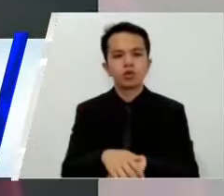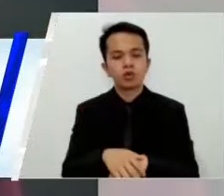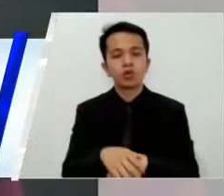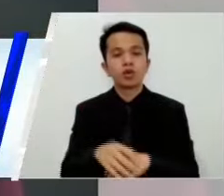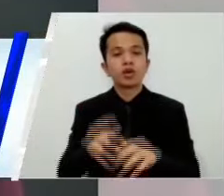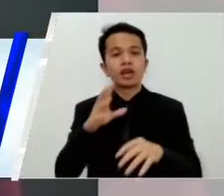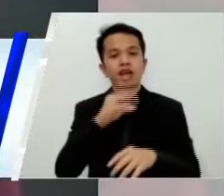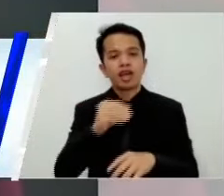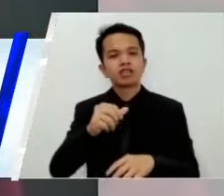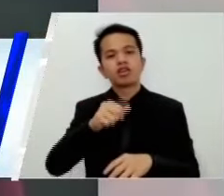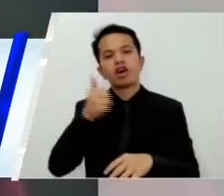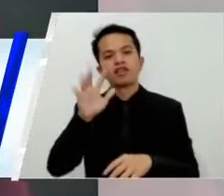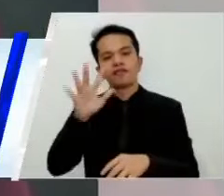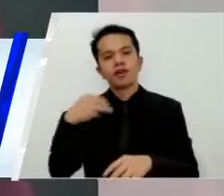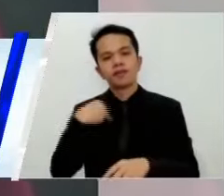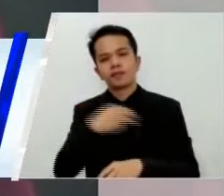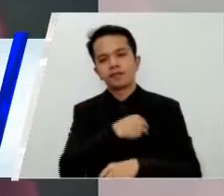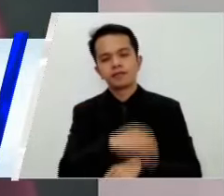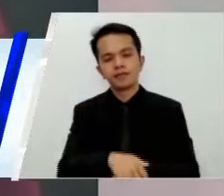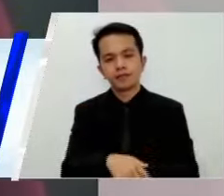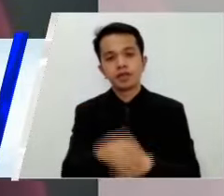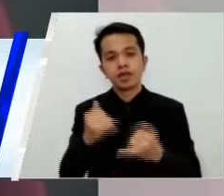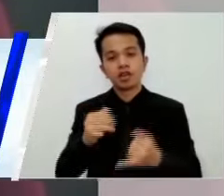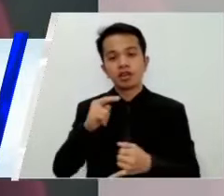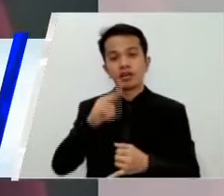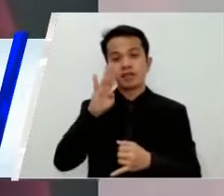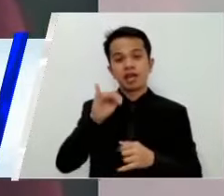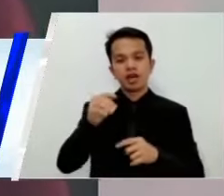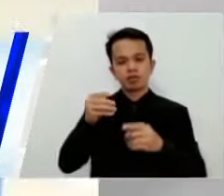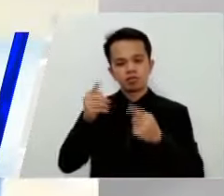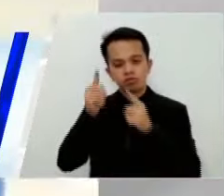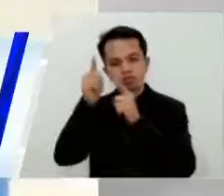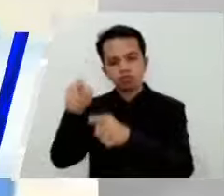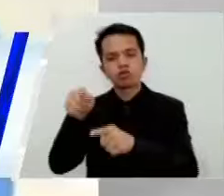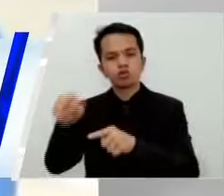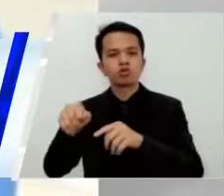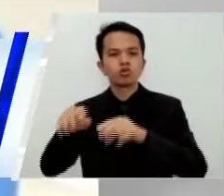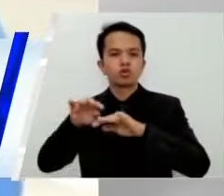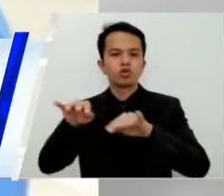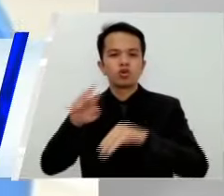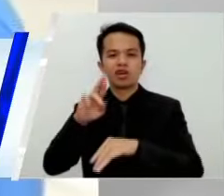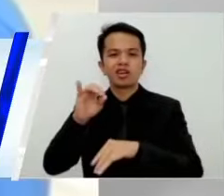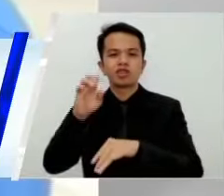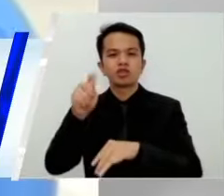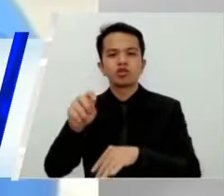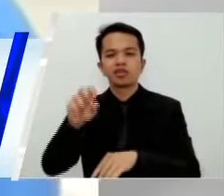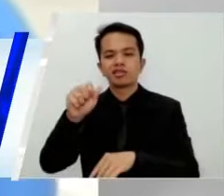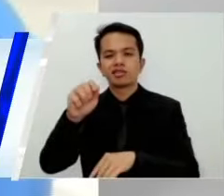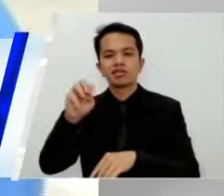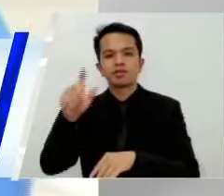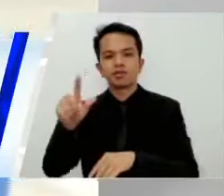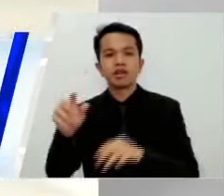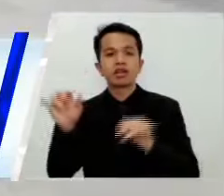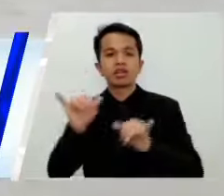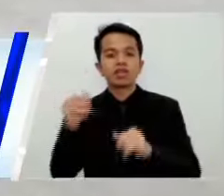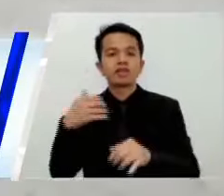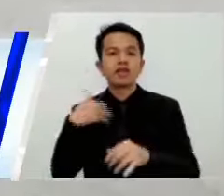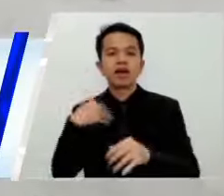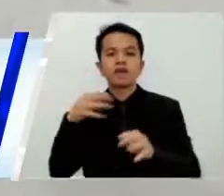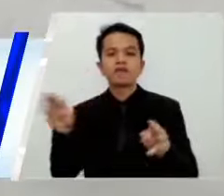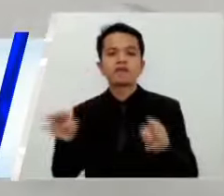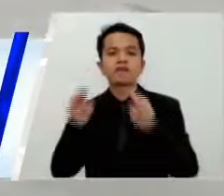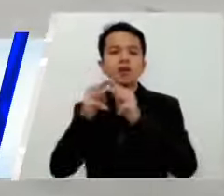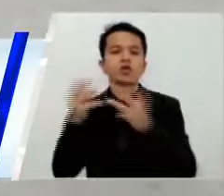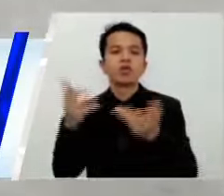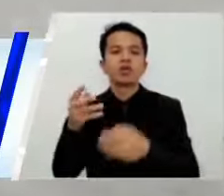pa. Kanina pumunta ang NBI at PNP sa resort ni Quiboloy sa Samal Island, gayon din sa prayer mountain ito sa barangay